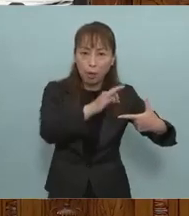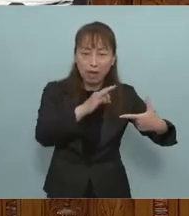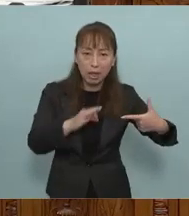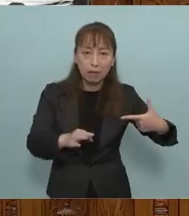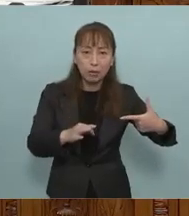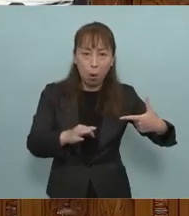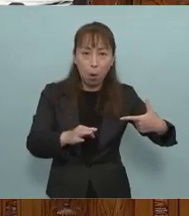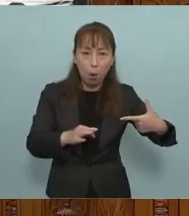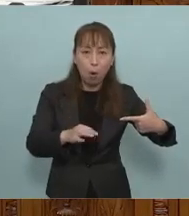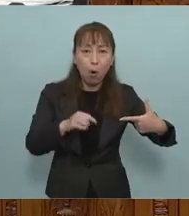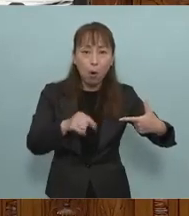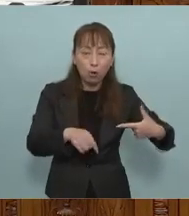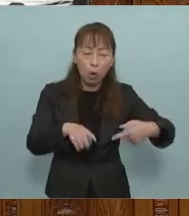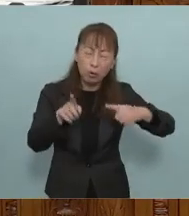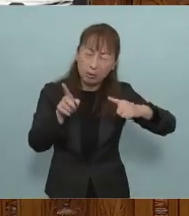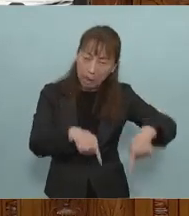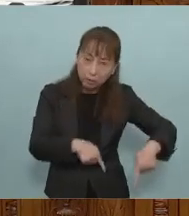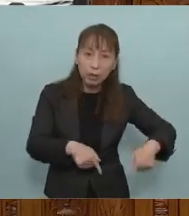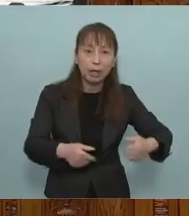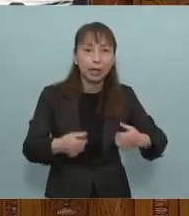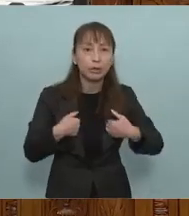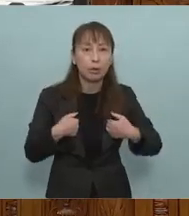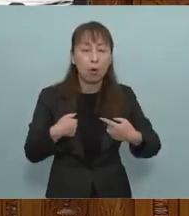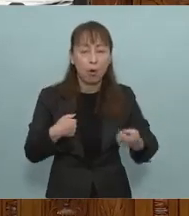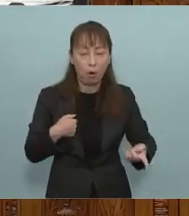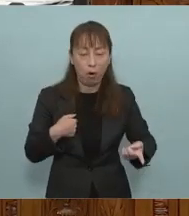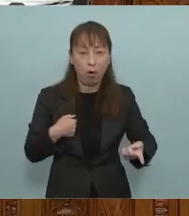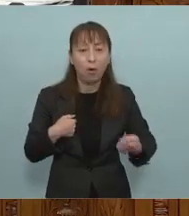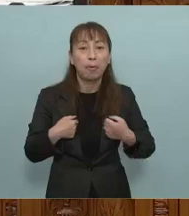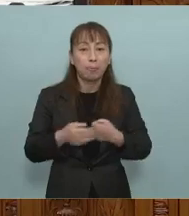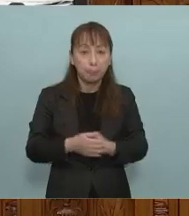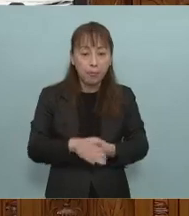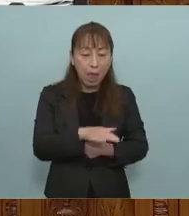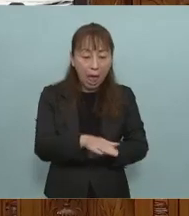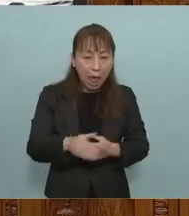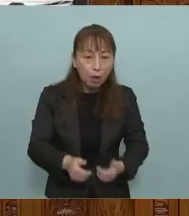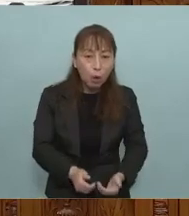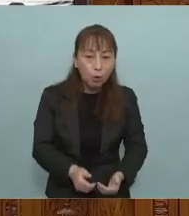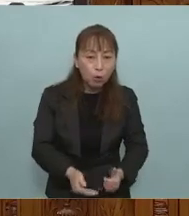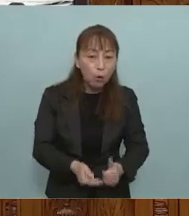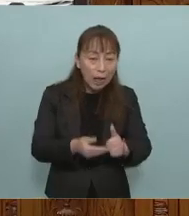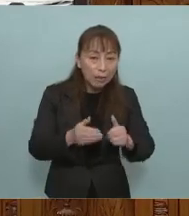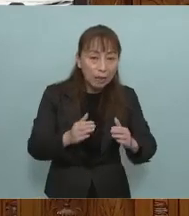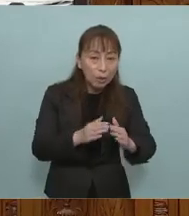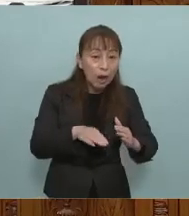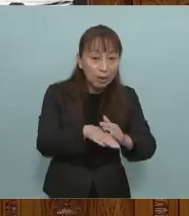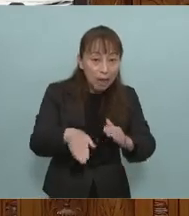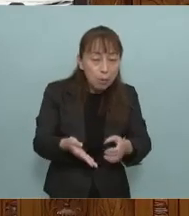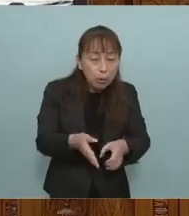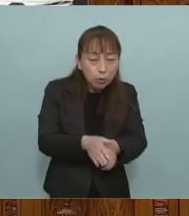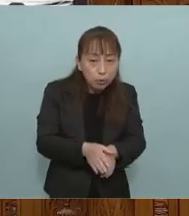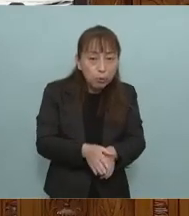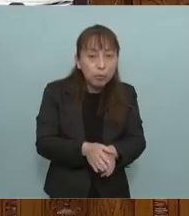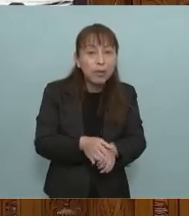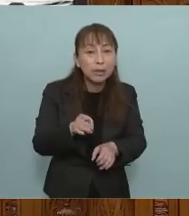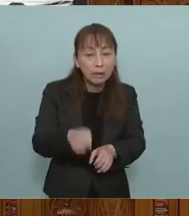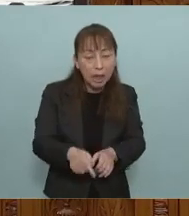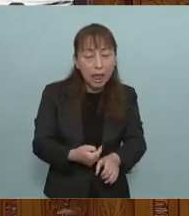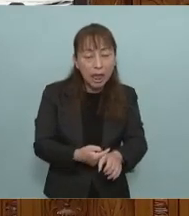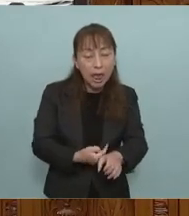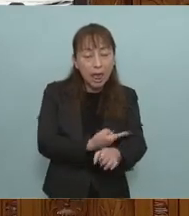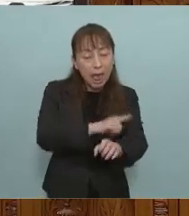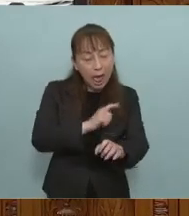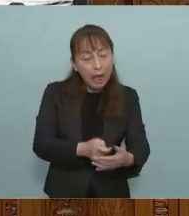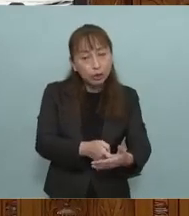の大幅な削減が必要です。子育て世帯を含め省エネ性能の高い